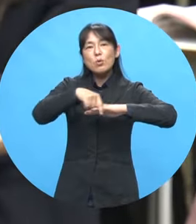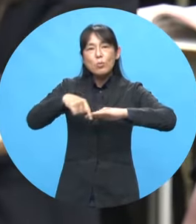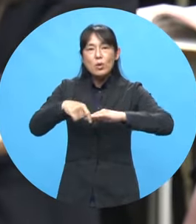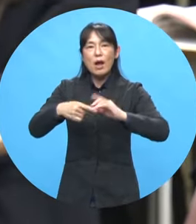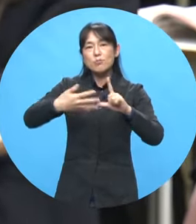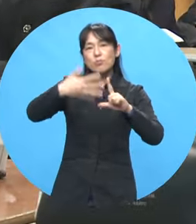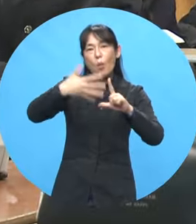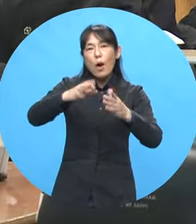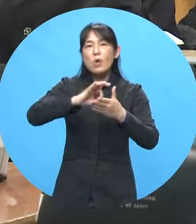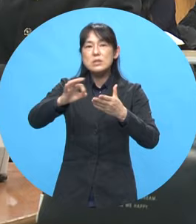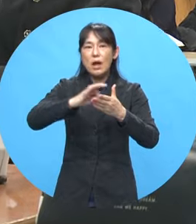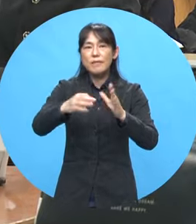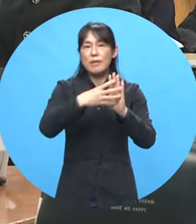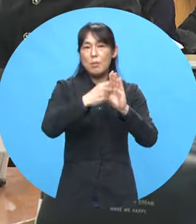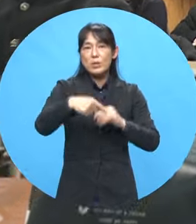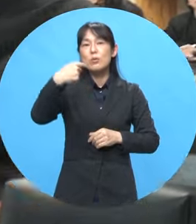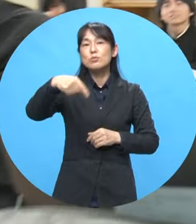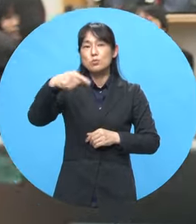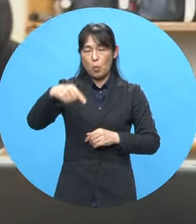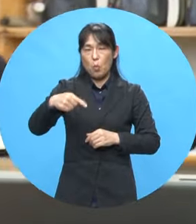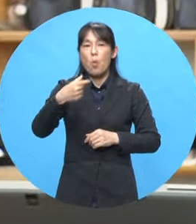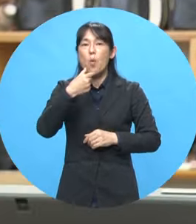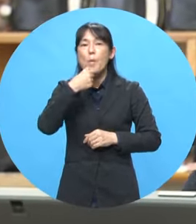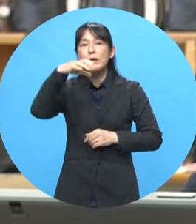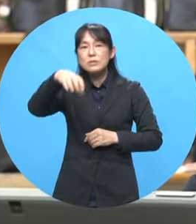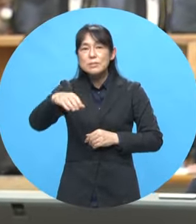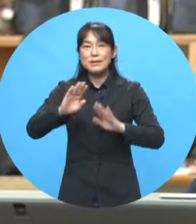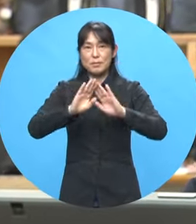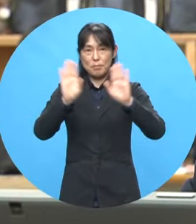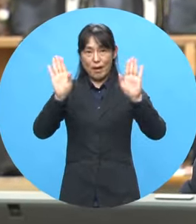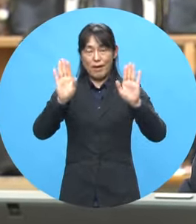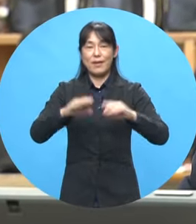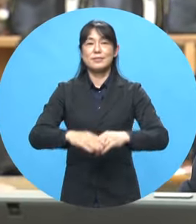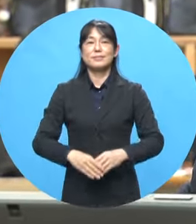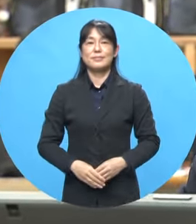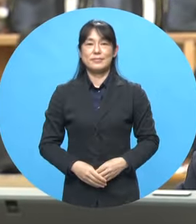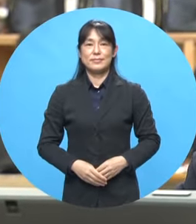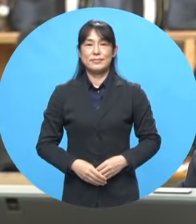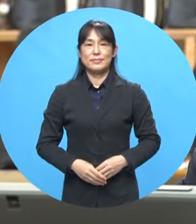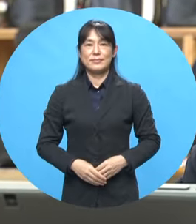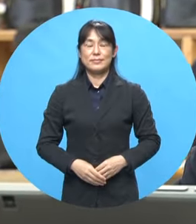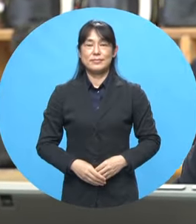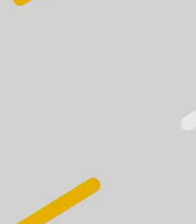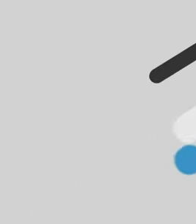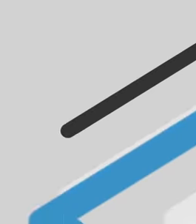動画を使ったモデル事業が小松島市で行われました。